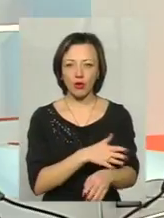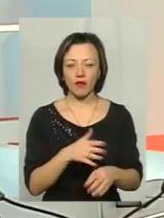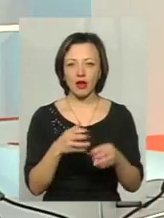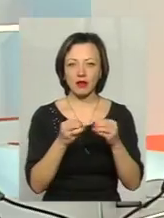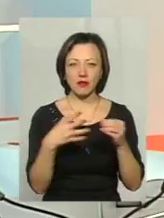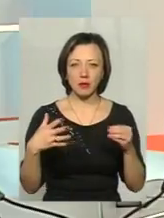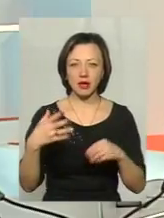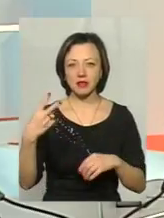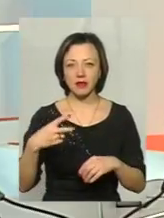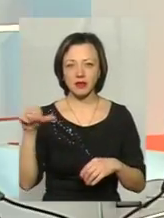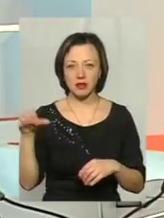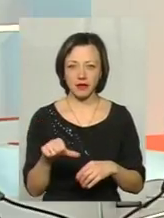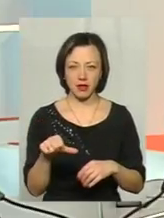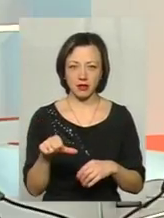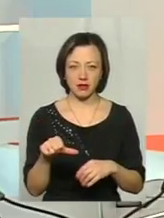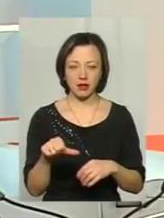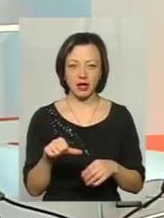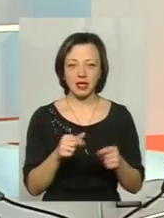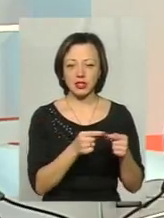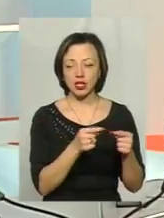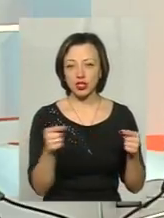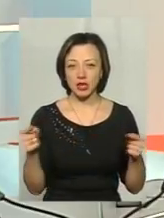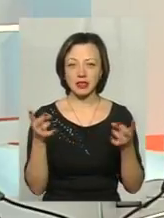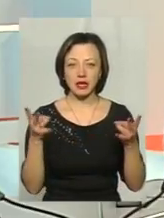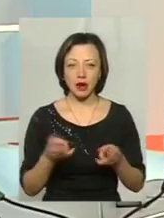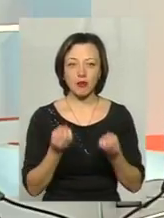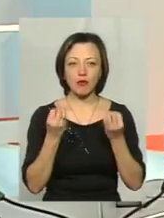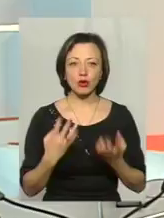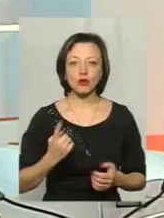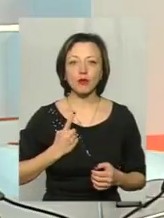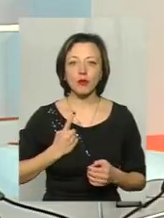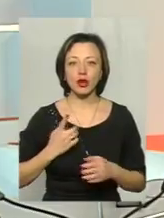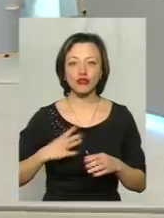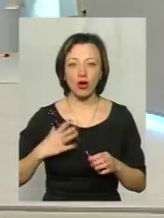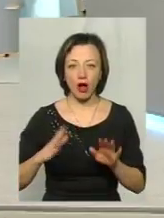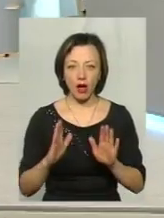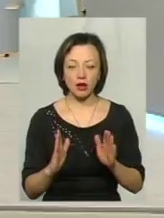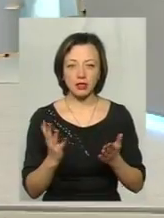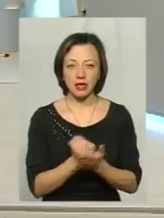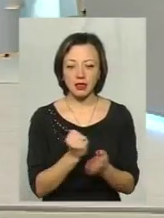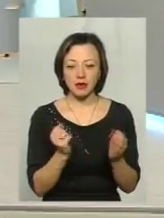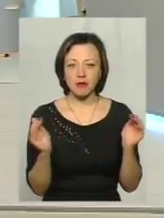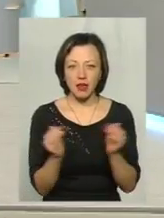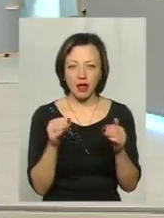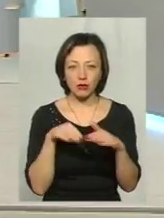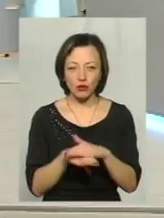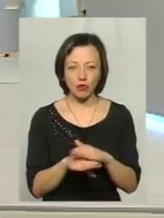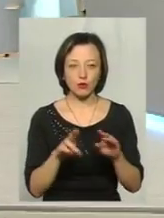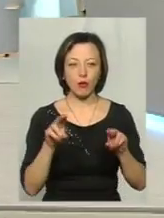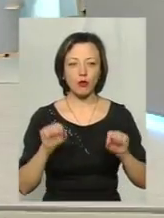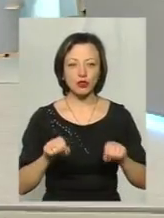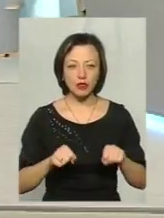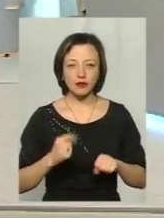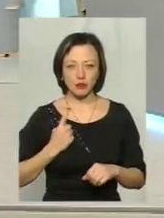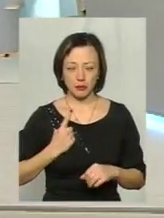хвилин 15-20. От за цей час треба просто перечекати, знайти невеличке сховище по можливості і